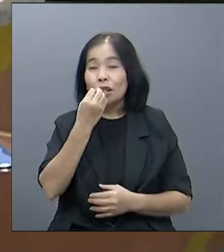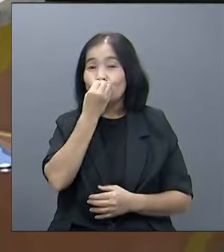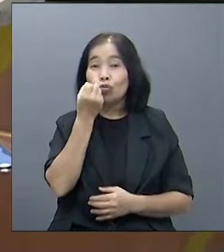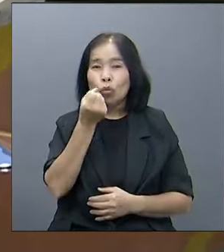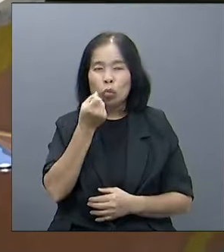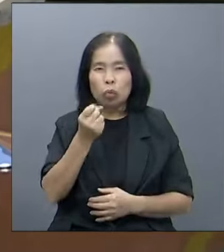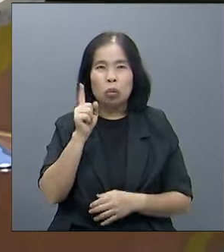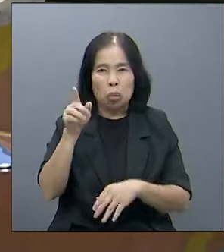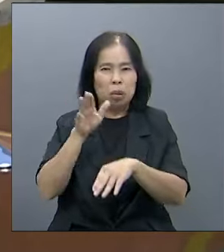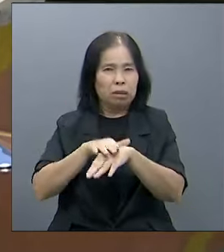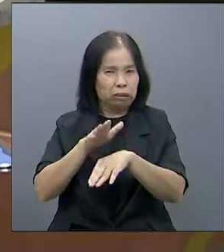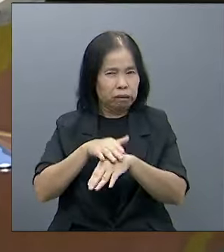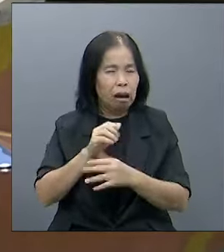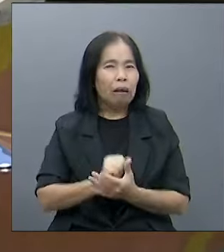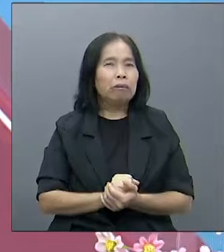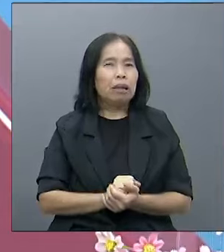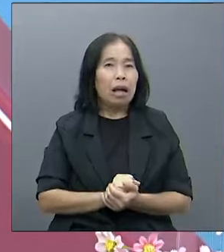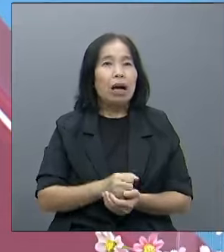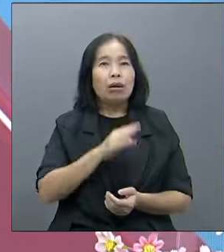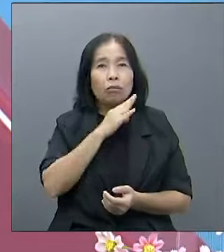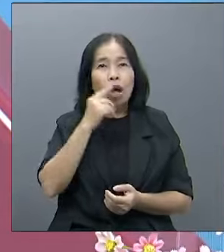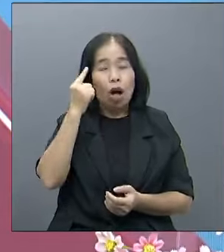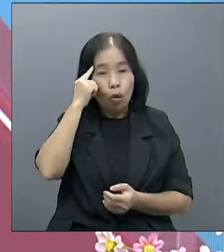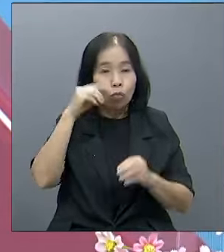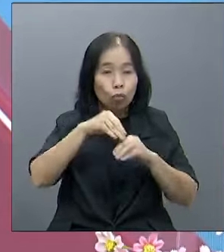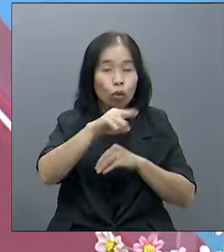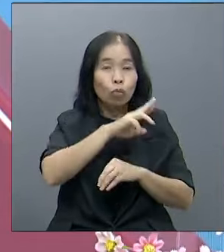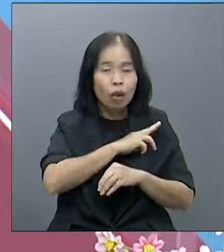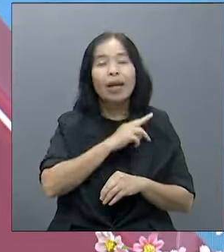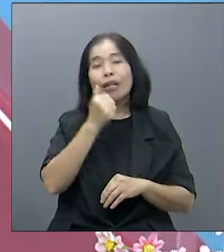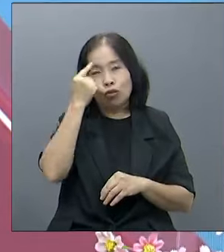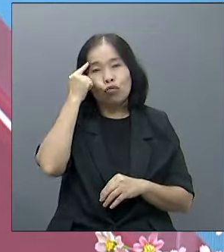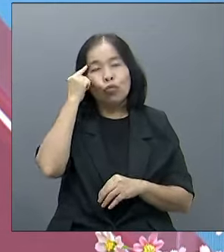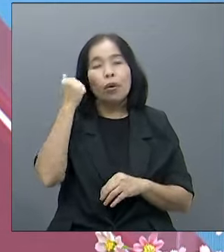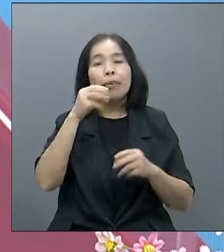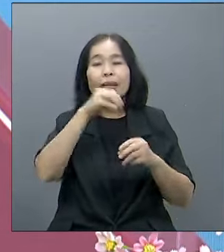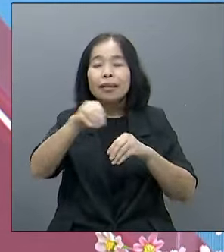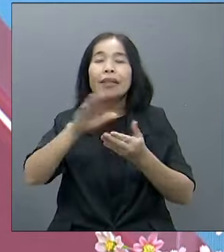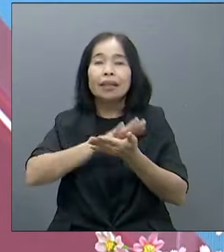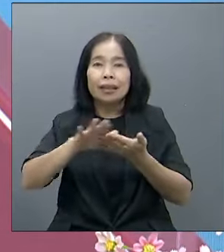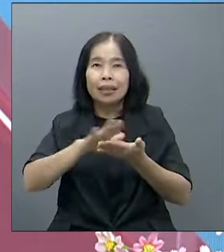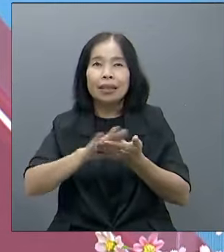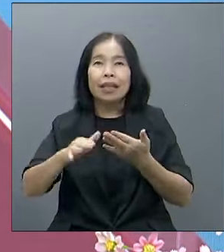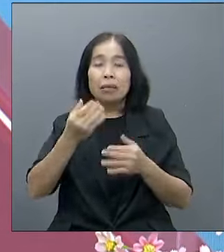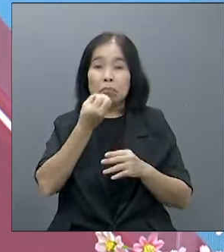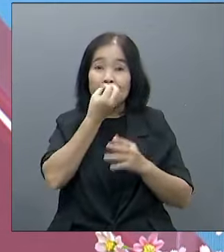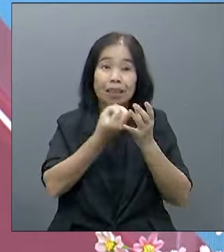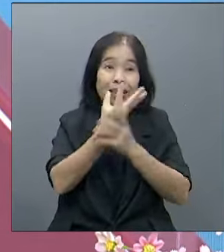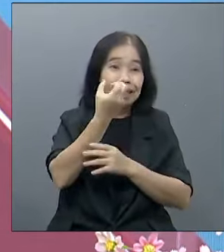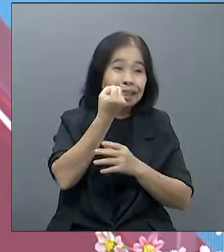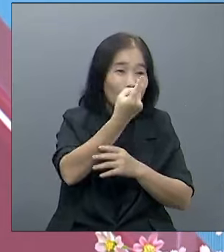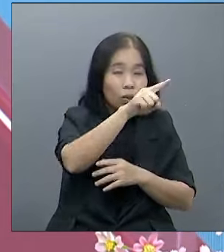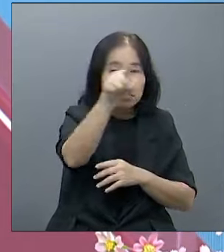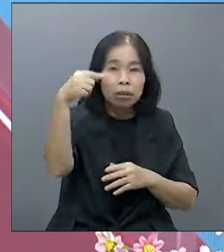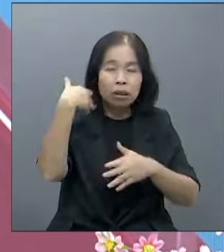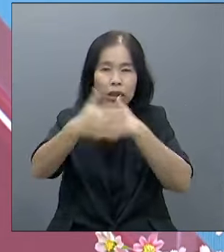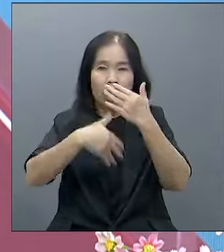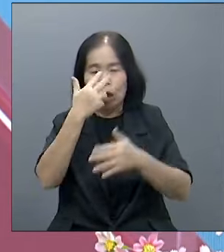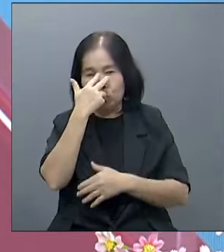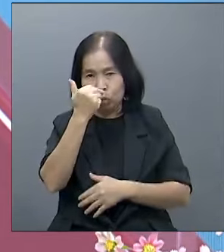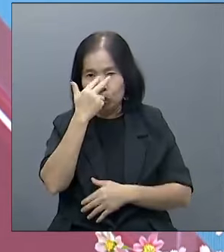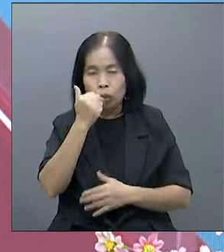ขอเตือนนะคือถ้าเป็นผักที่เรารู้ที่มาอย่างคุณของคุณอานัทเนี่ยคือเขาปลูกสะอาดแต่บางทีผักสดเนี่ยที่เราไปซื้อตามตลาดคุณผู้ชมต้องล้างดีๆนะฮะ